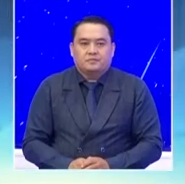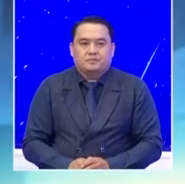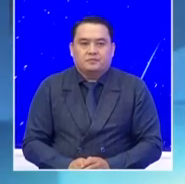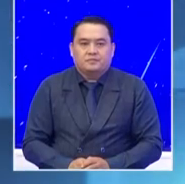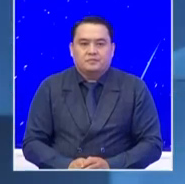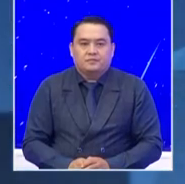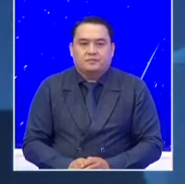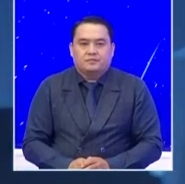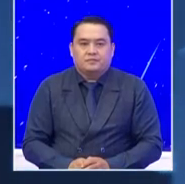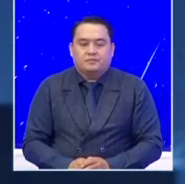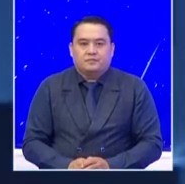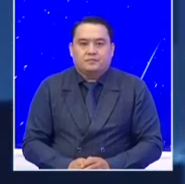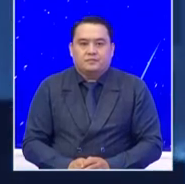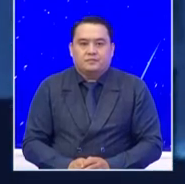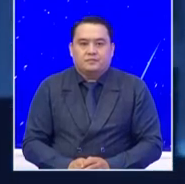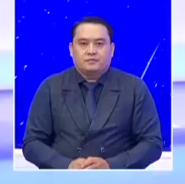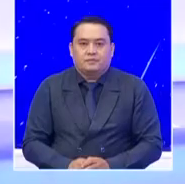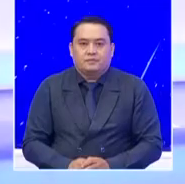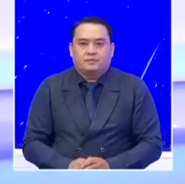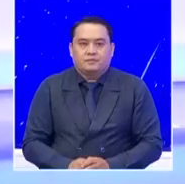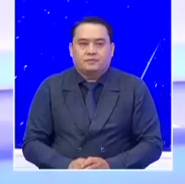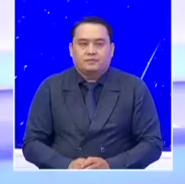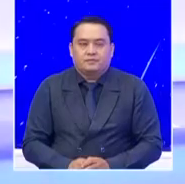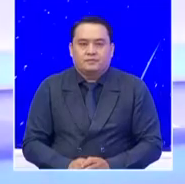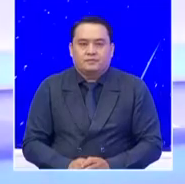Кутукбай, телерадиокомплекс ЖТСУ.